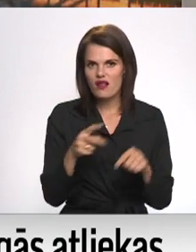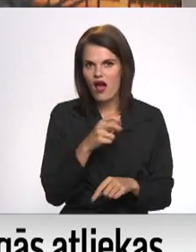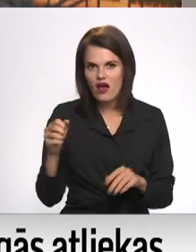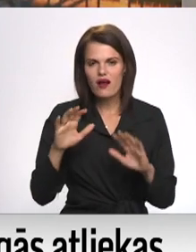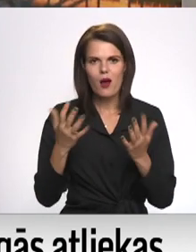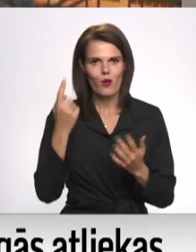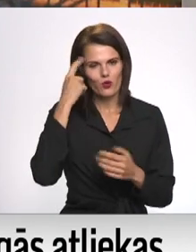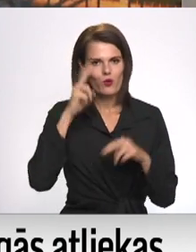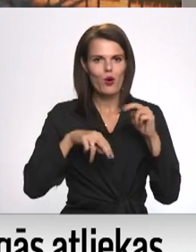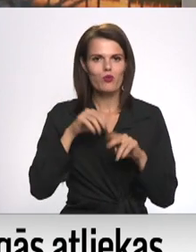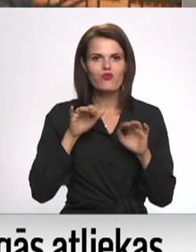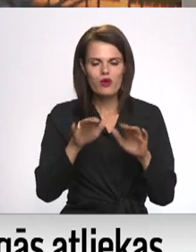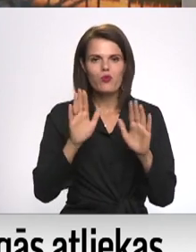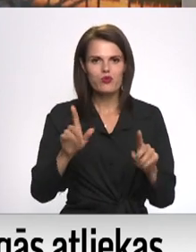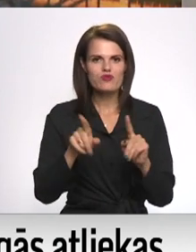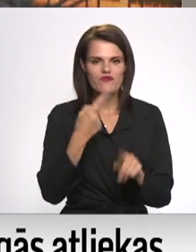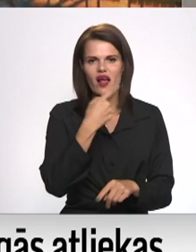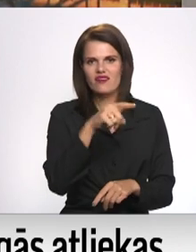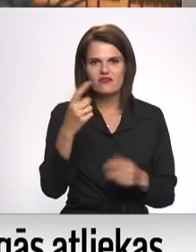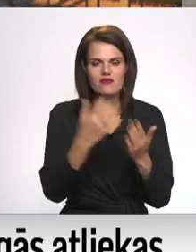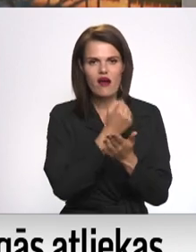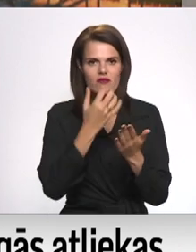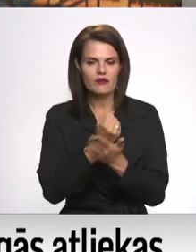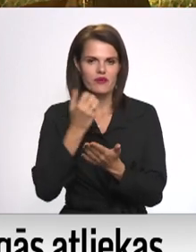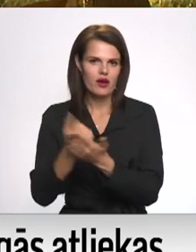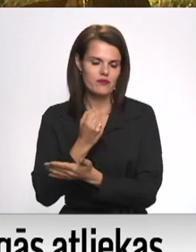arī citus atradumus. Vairāk stāstu kolēģis Ģirds Virbulis.